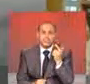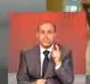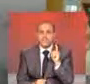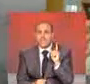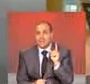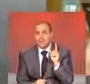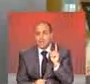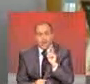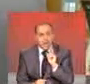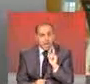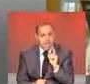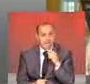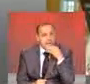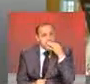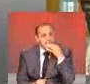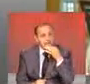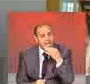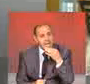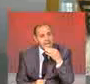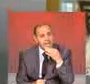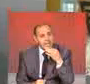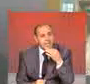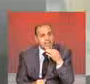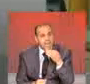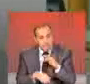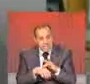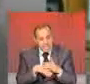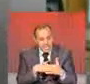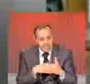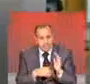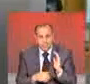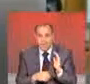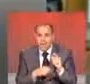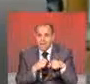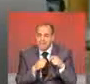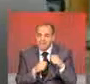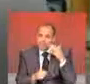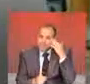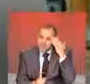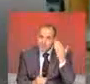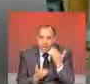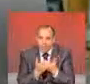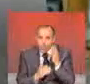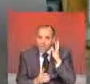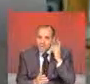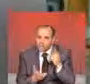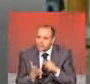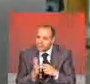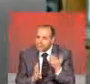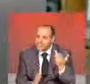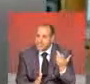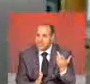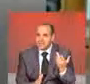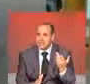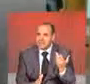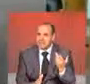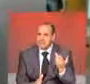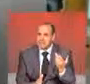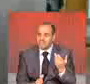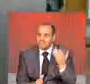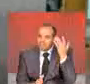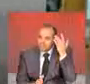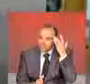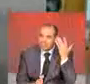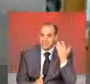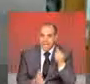لا لي فما حكاية مسنا من قريب عبر مهرجانات كم هكا، عبر ندوات فنية وأدبية وعلمية